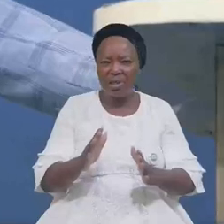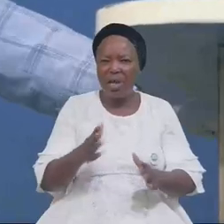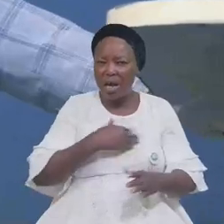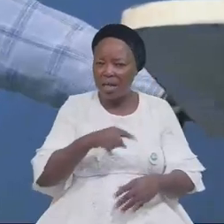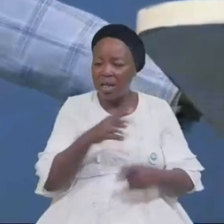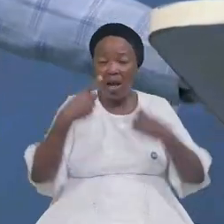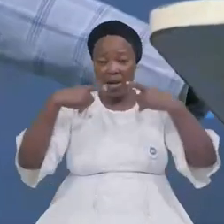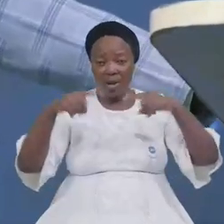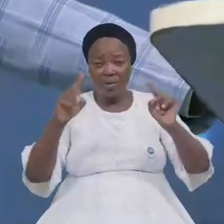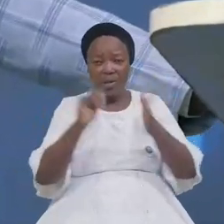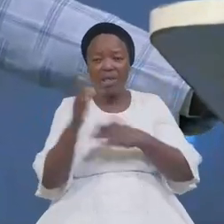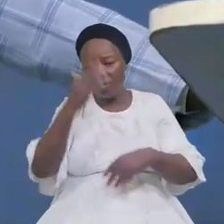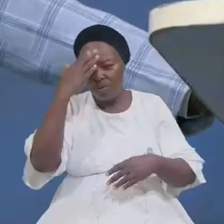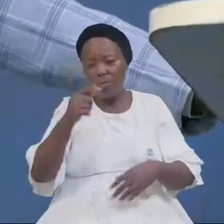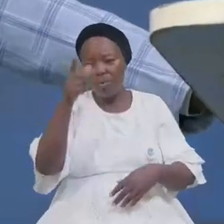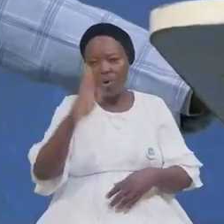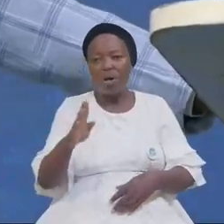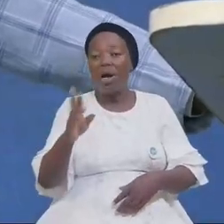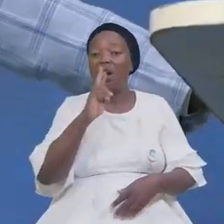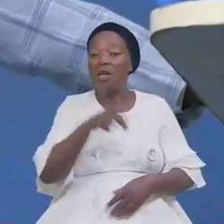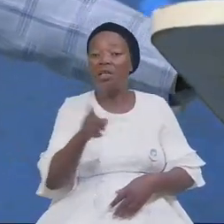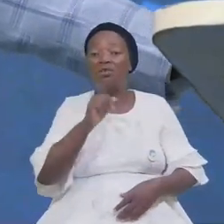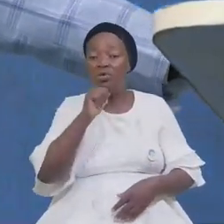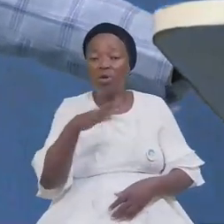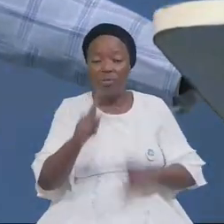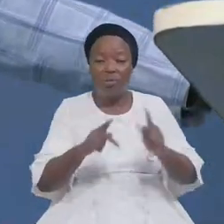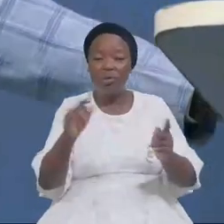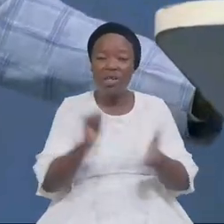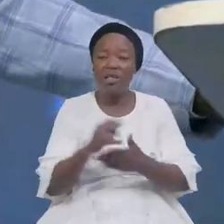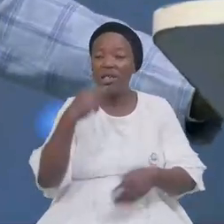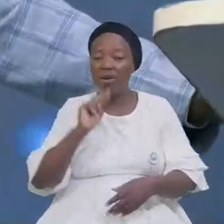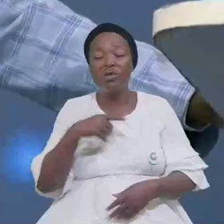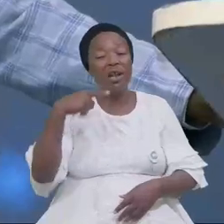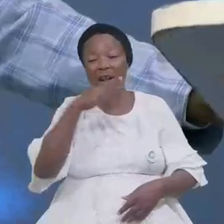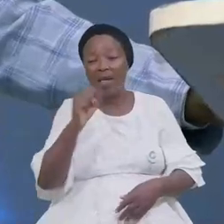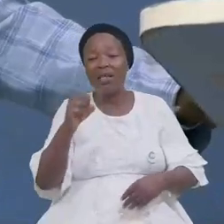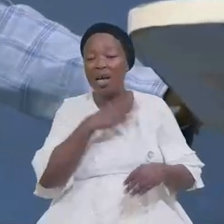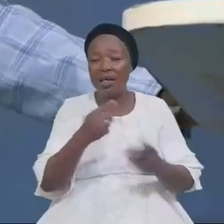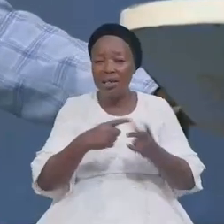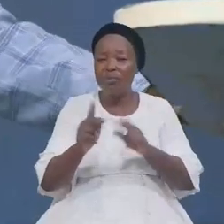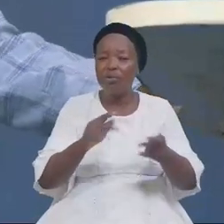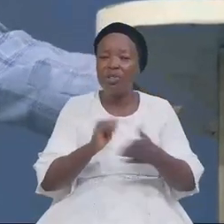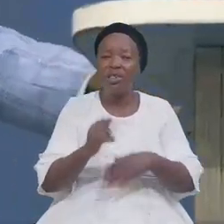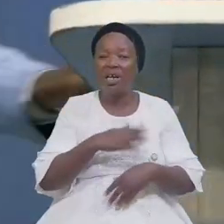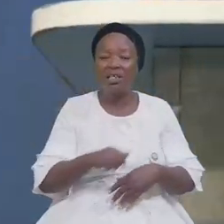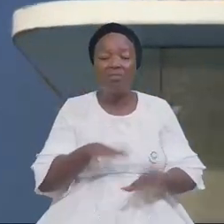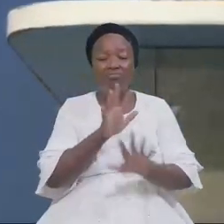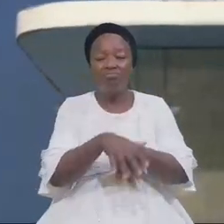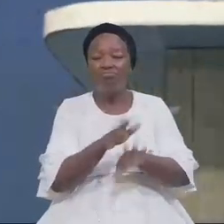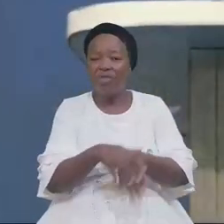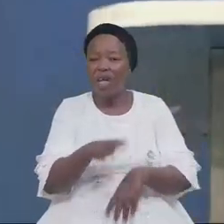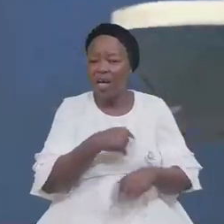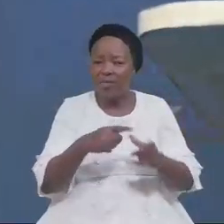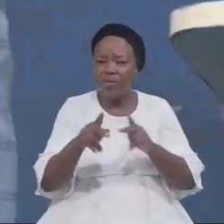chrétien, ils professent connaître Dieu, ne sont-ce pas eux qui nous mentent et qui sont